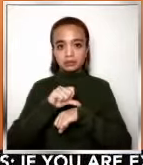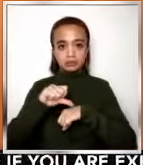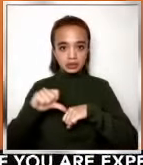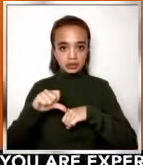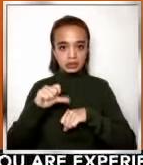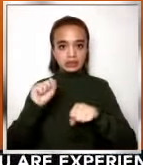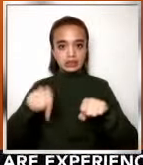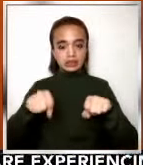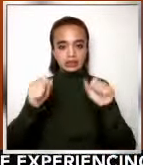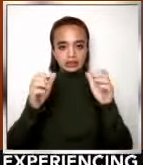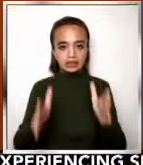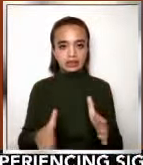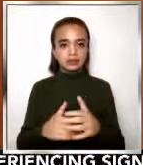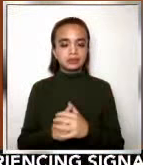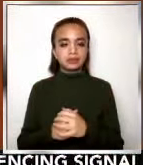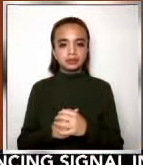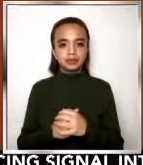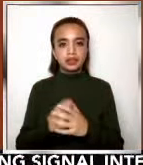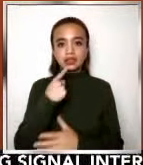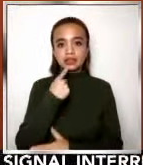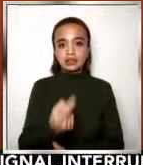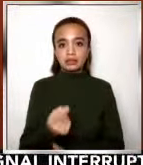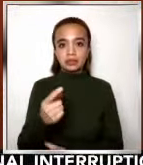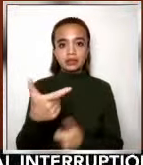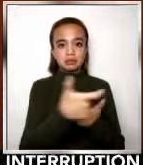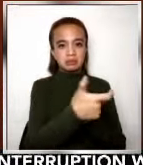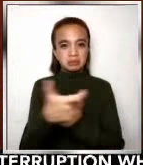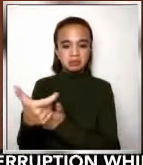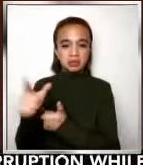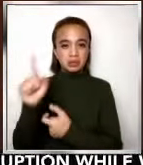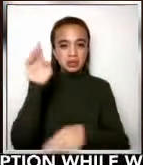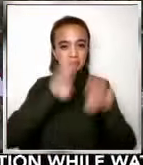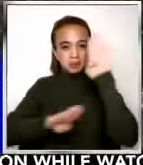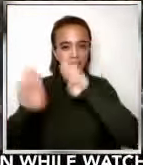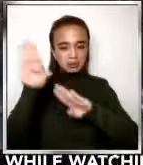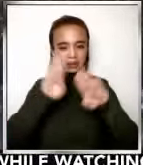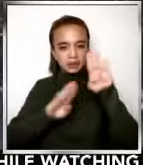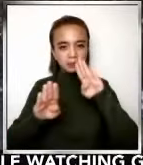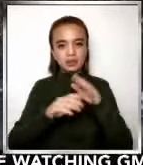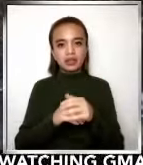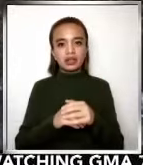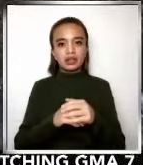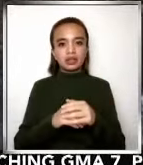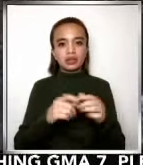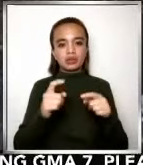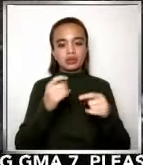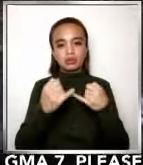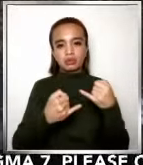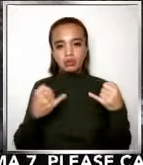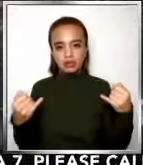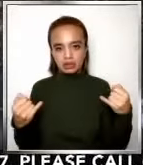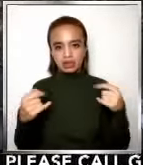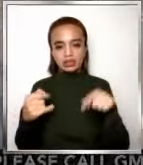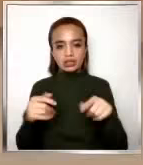motorsiklo. Ayon sa BFP, problema sa electrical wiring ng motorsiklo ang sanhi ng sunog.